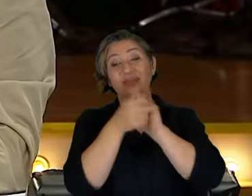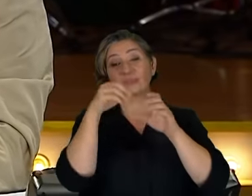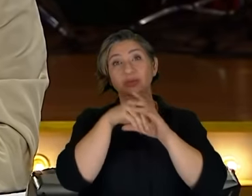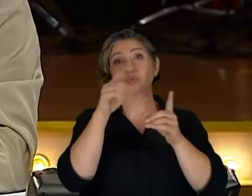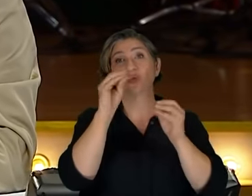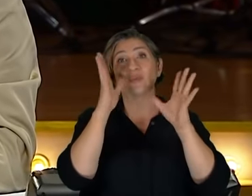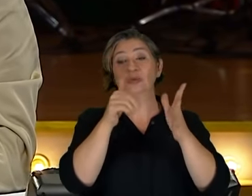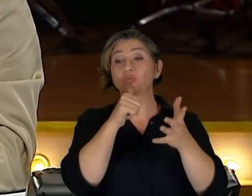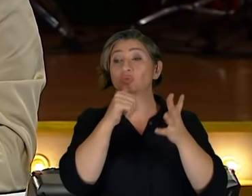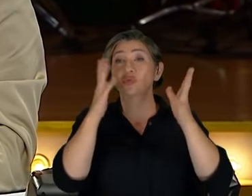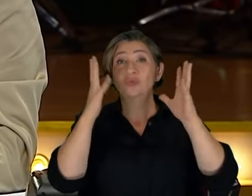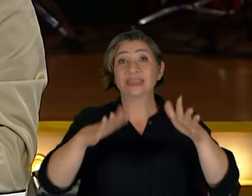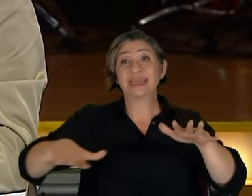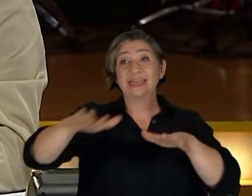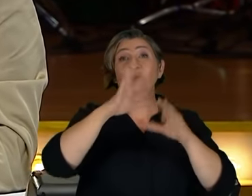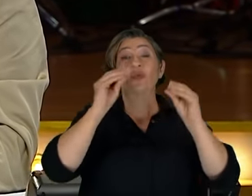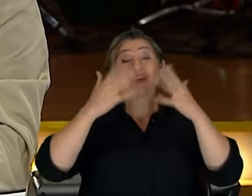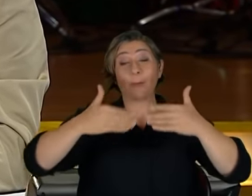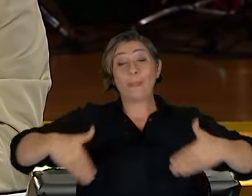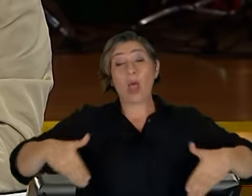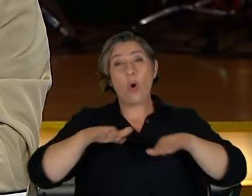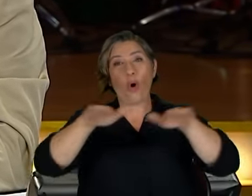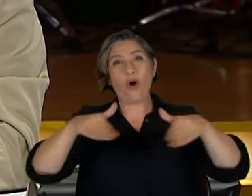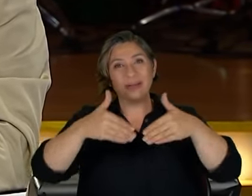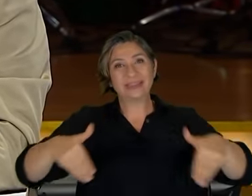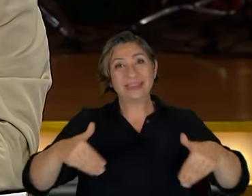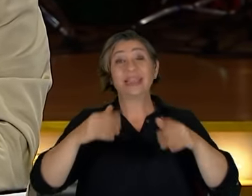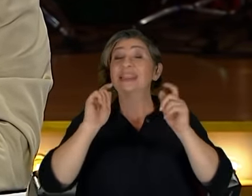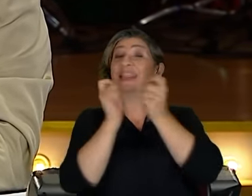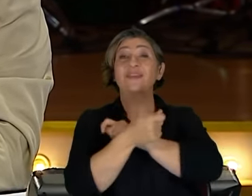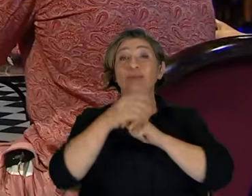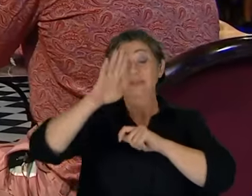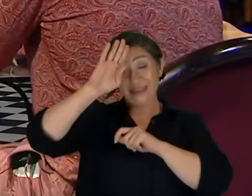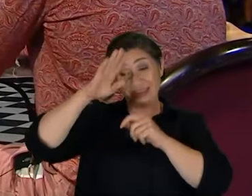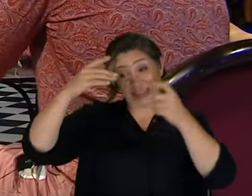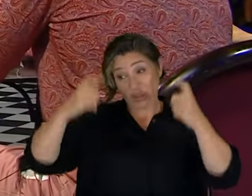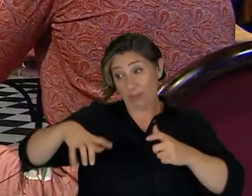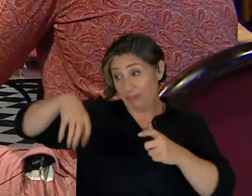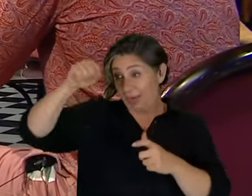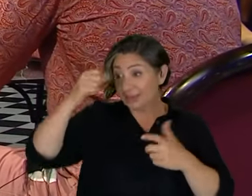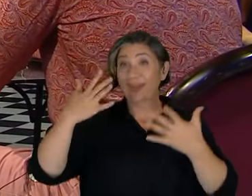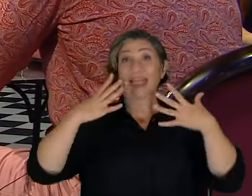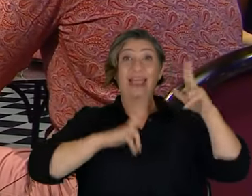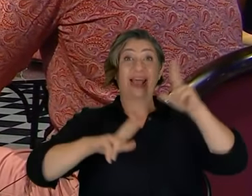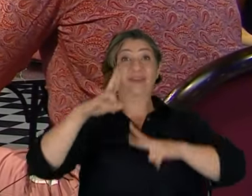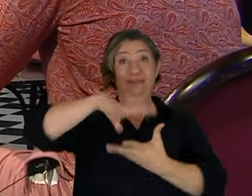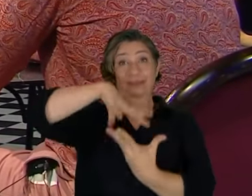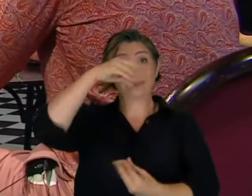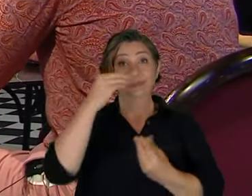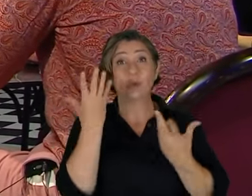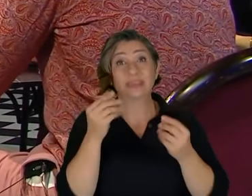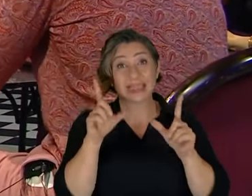sulak yerlerde dolaşıyorsun ve fazla mayolusun. Devrim daha çok şehirde ve giyinik ve biraz